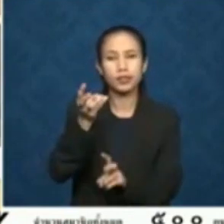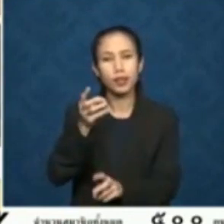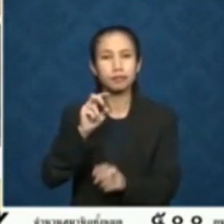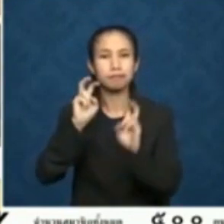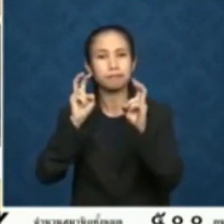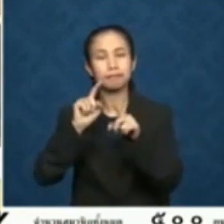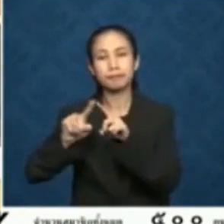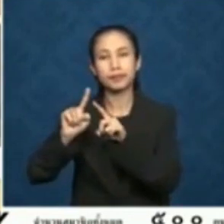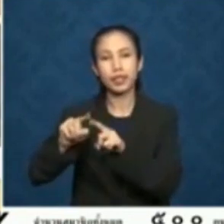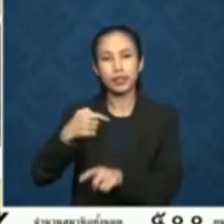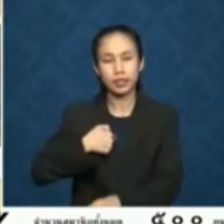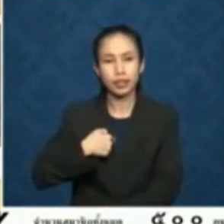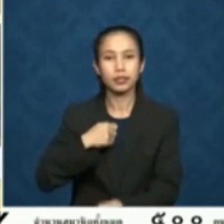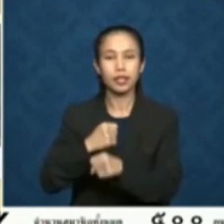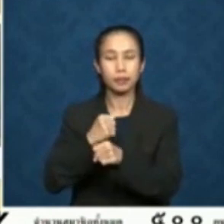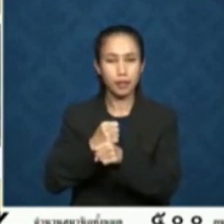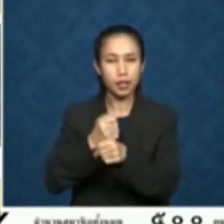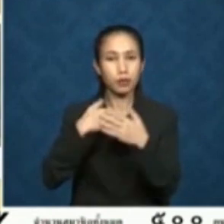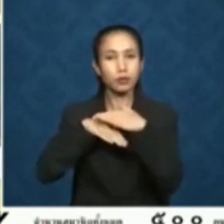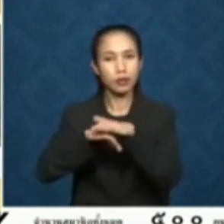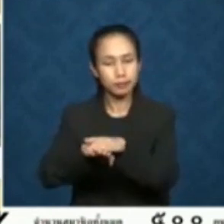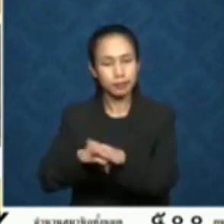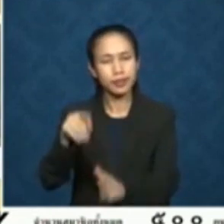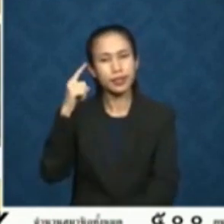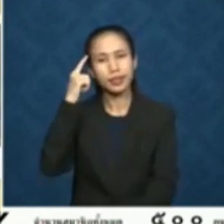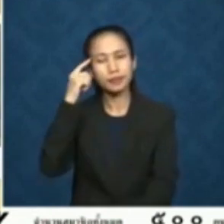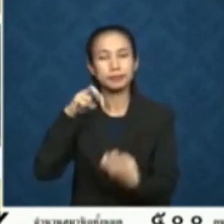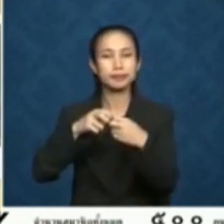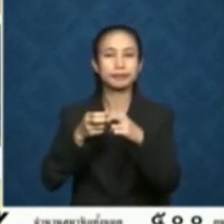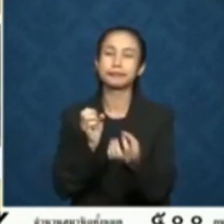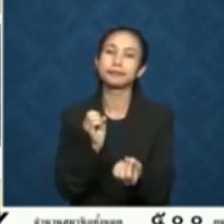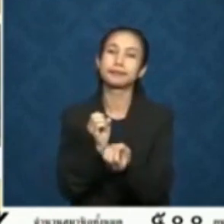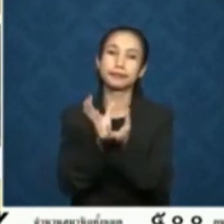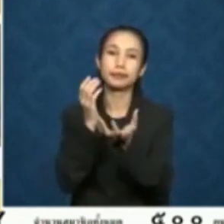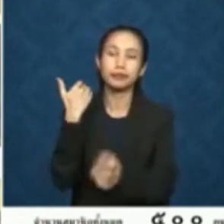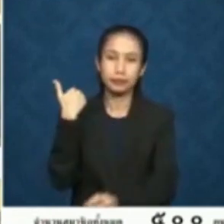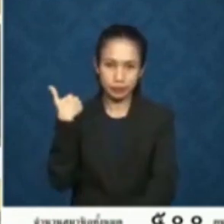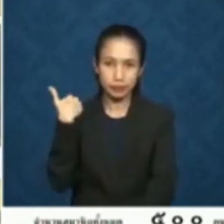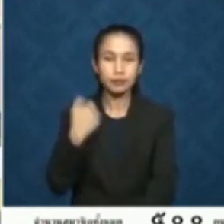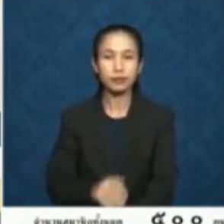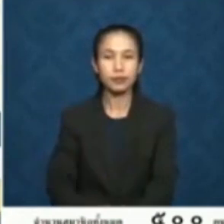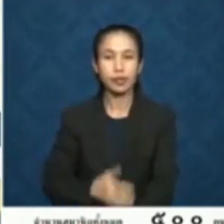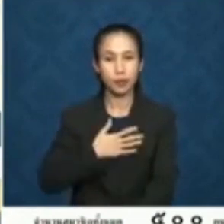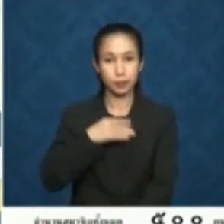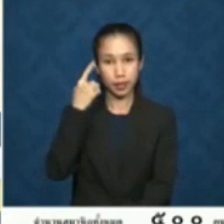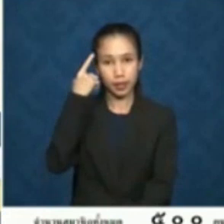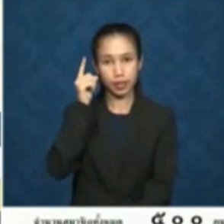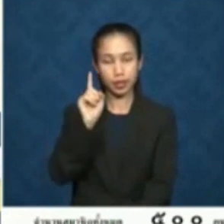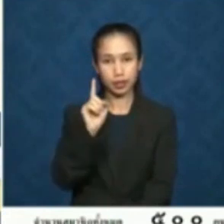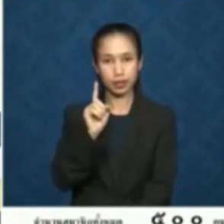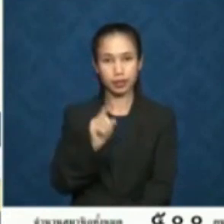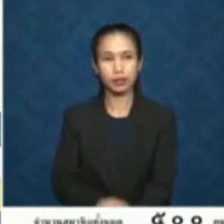ากันประเด็นเล็กๆน้อยๆประเด็นที่เรากำลังเดินหน้าร่วมกันมันก็จะเสียหายไปเปล่าๆครับท่านประธ